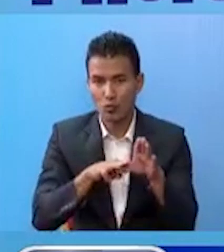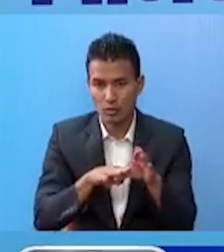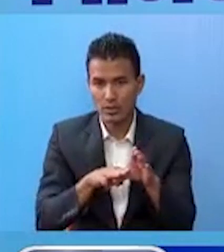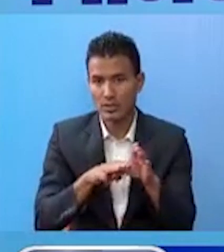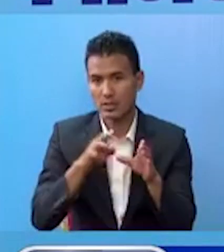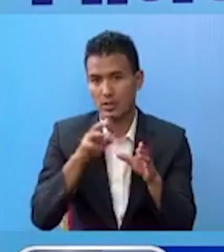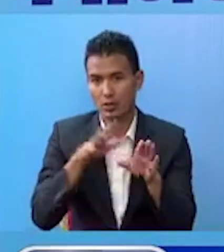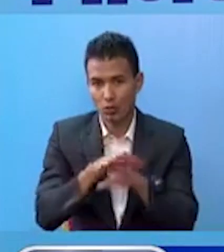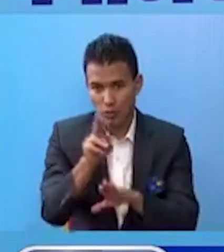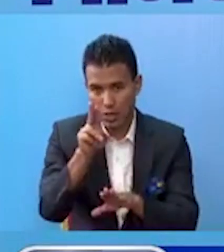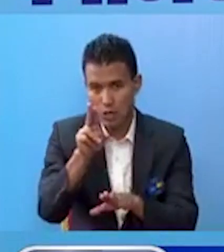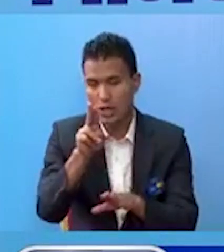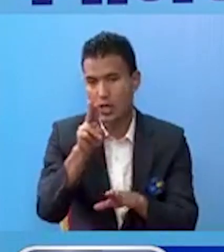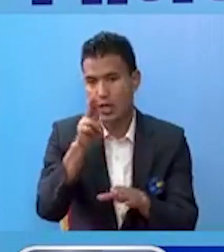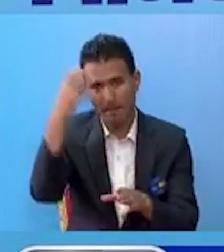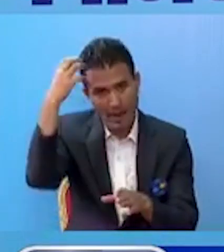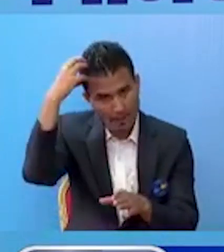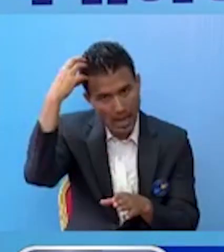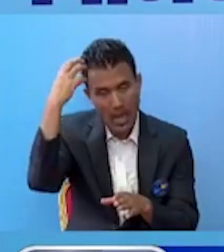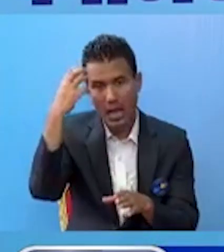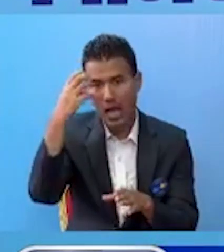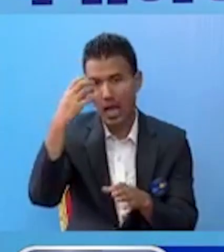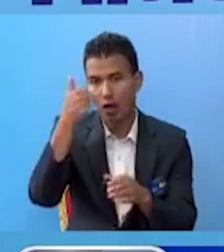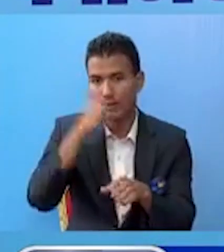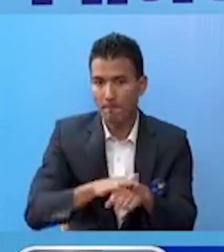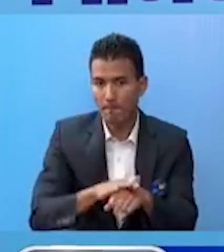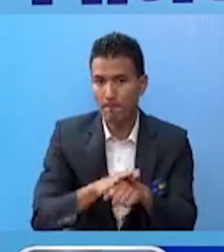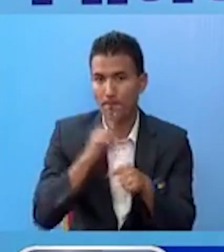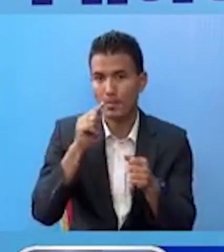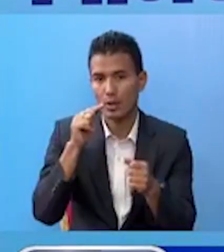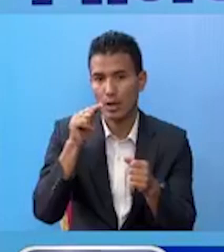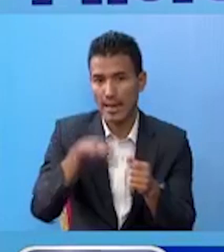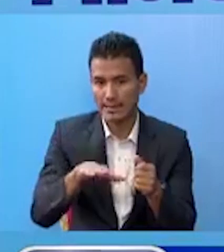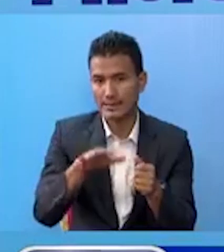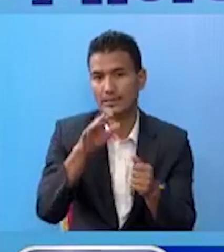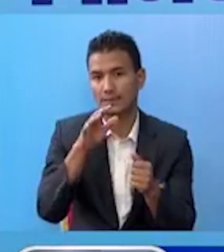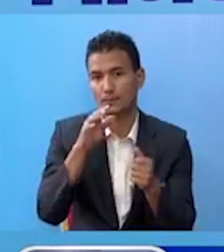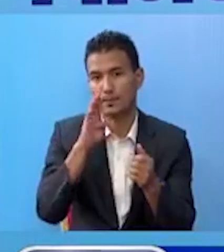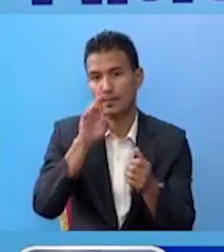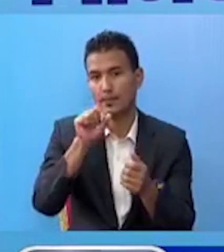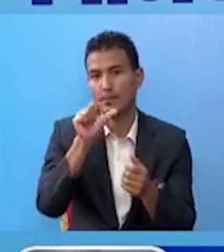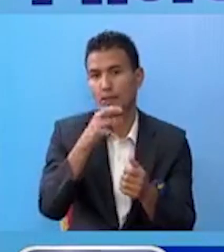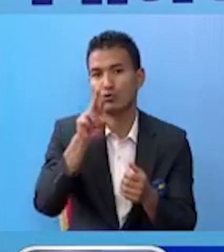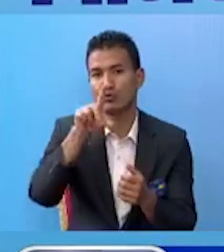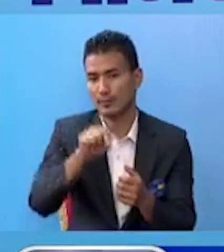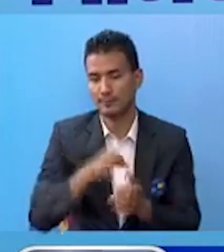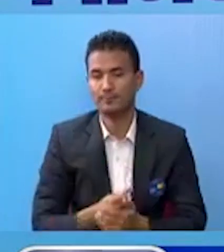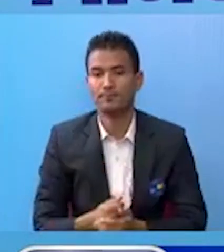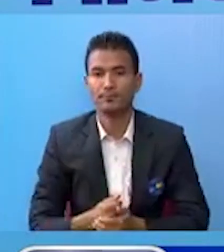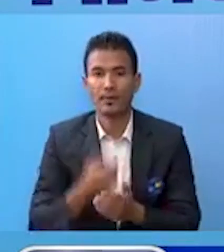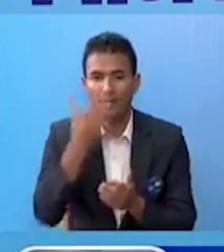महोत्तरी, रौतहट, पाल्पा, अछाम, कैलाली र बाजुरा।